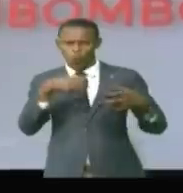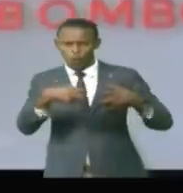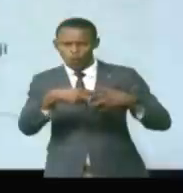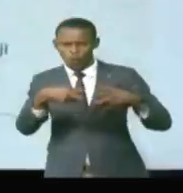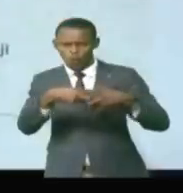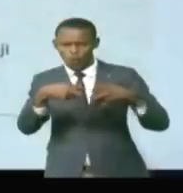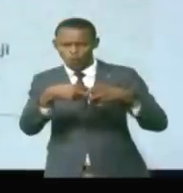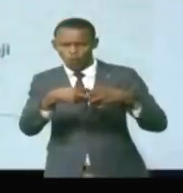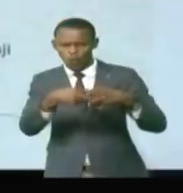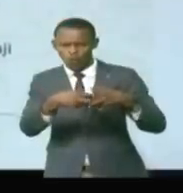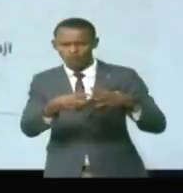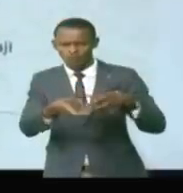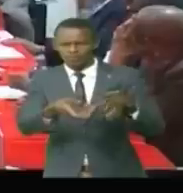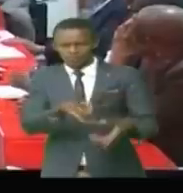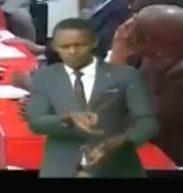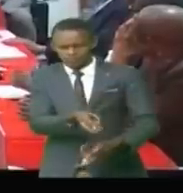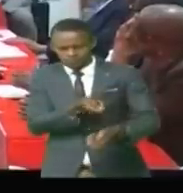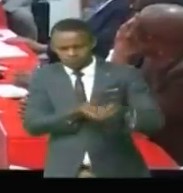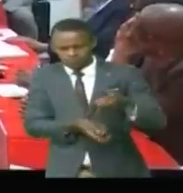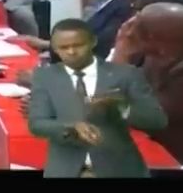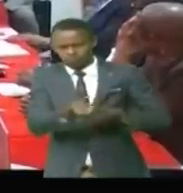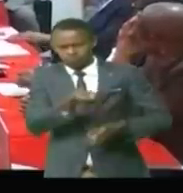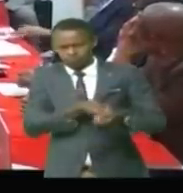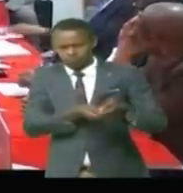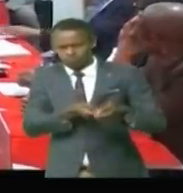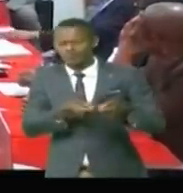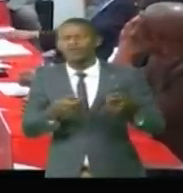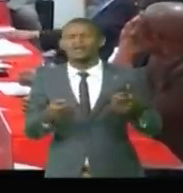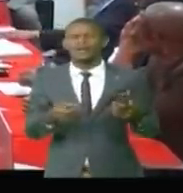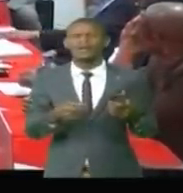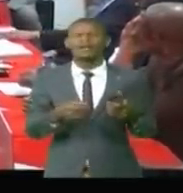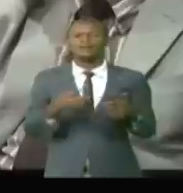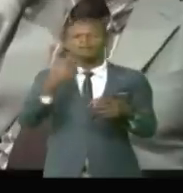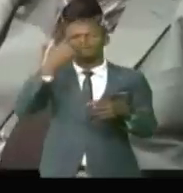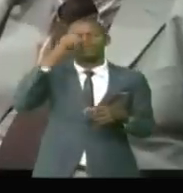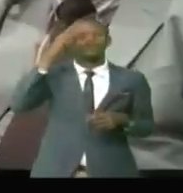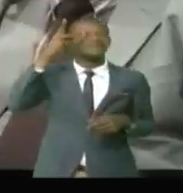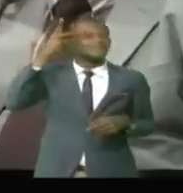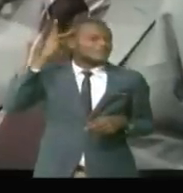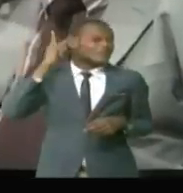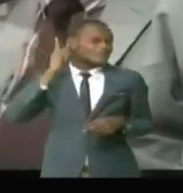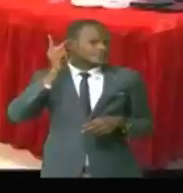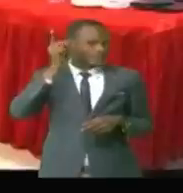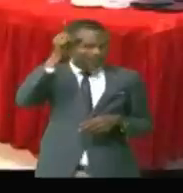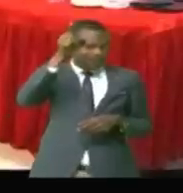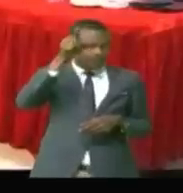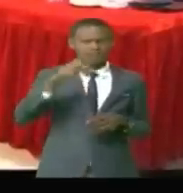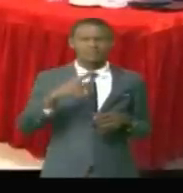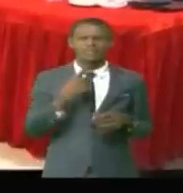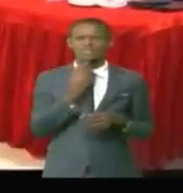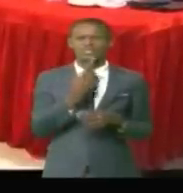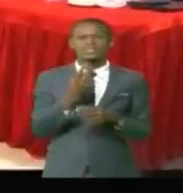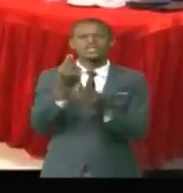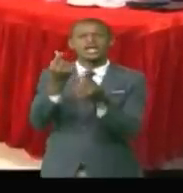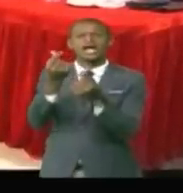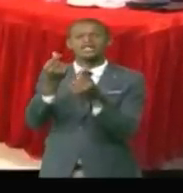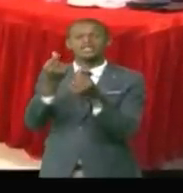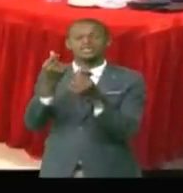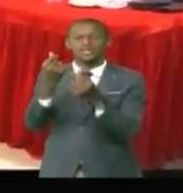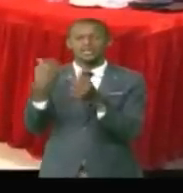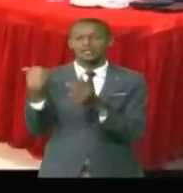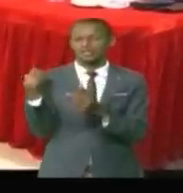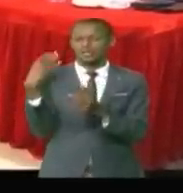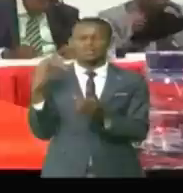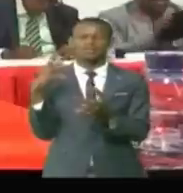desservir Kananga et ses environs. Les contrats d'exécution des travaux sont signés et les financements sont disponibles. Le bureau central de coordination